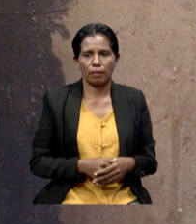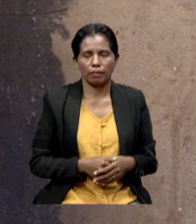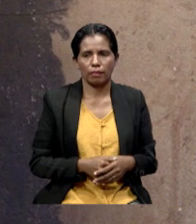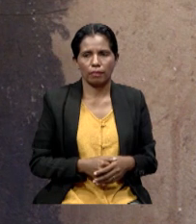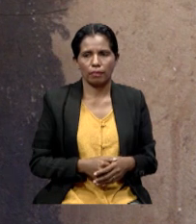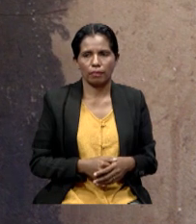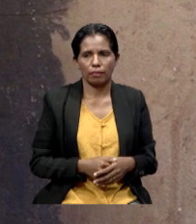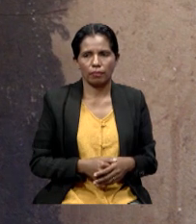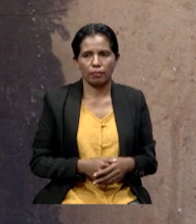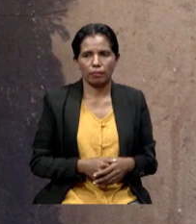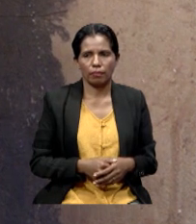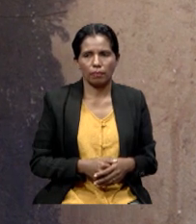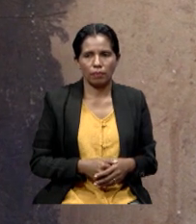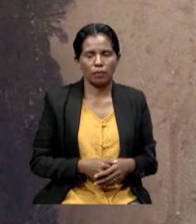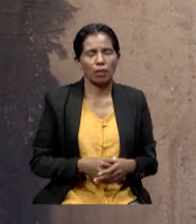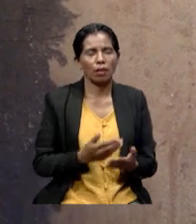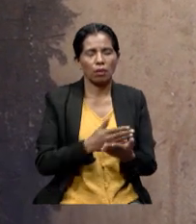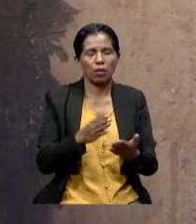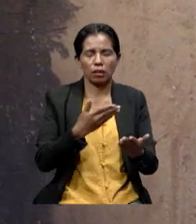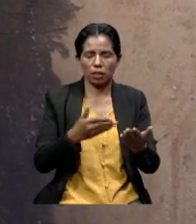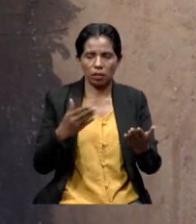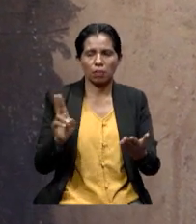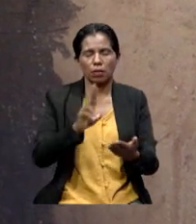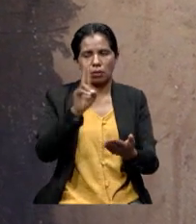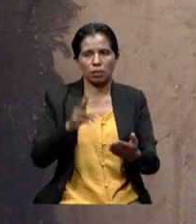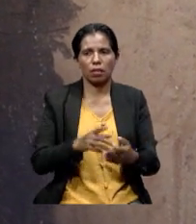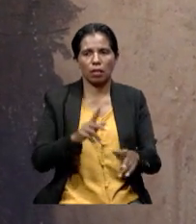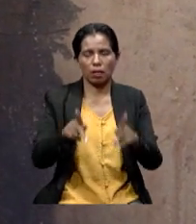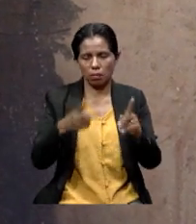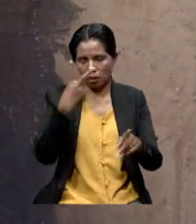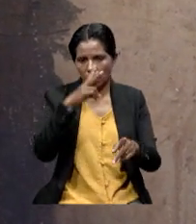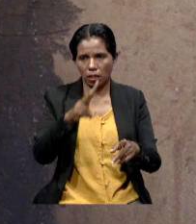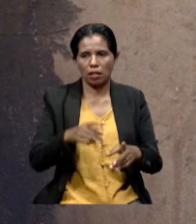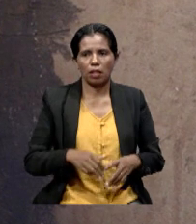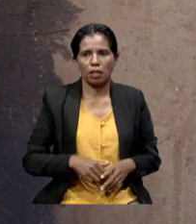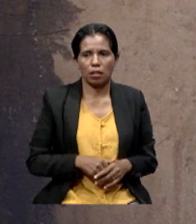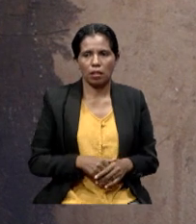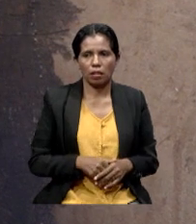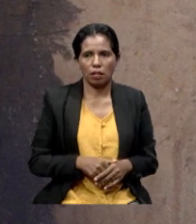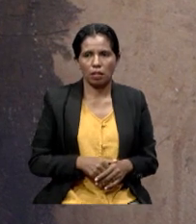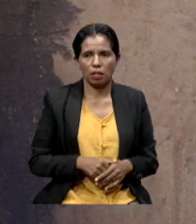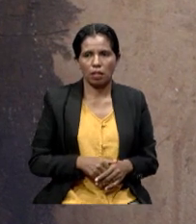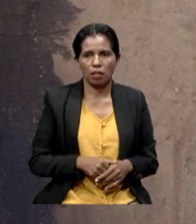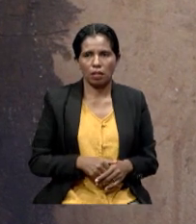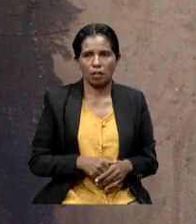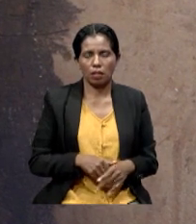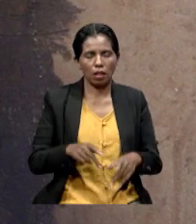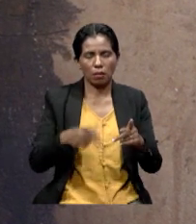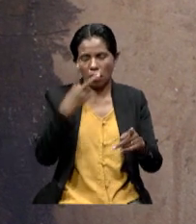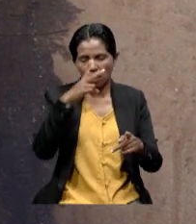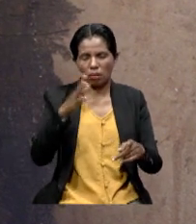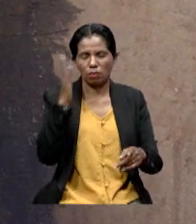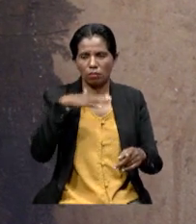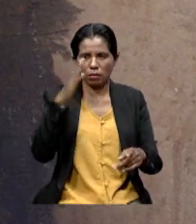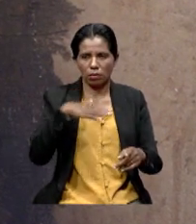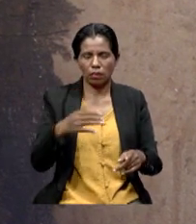rumah. Orang buat sampai ni uza. Lai mata mai mai mai asa hari malaran dua sebab balu hakribe. Palu malaran